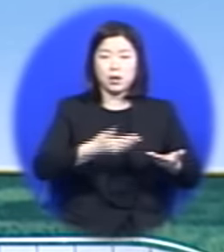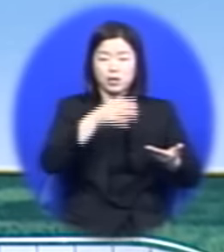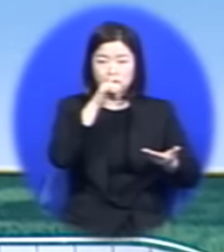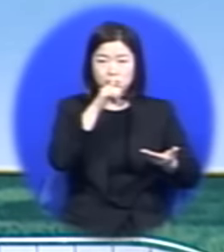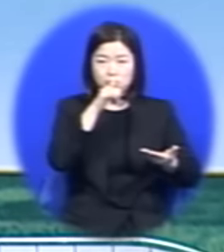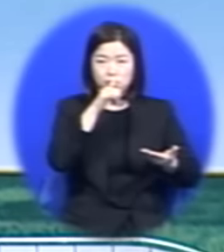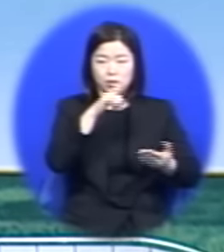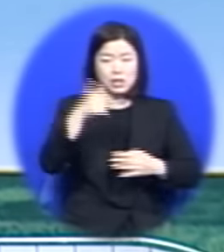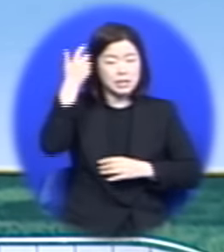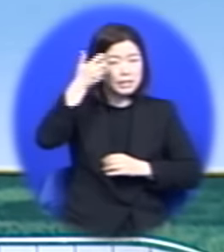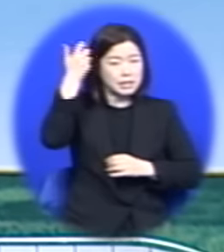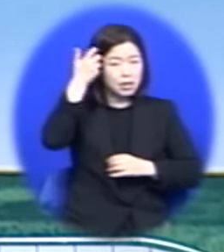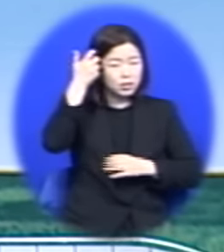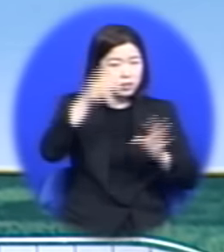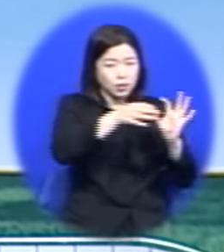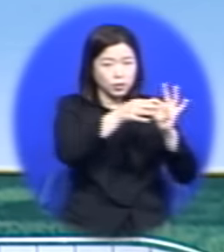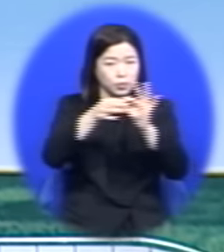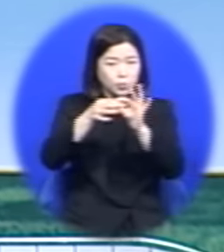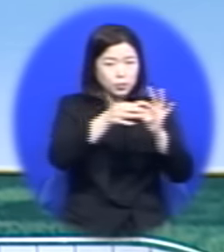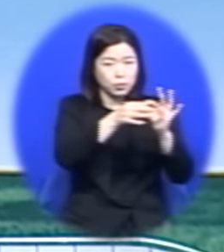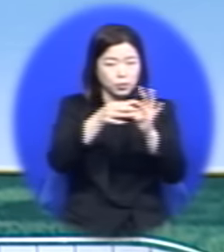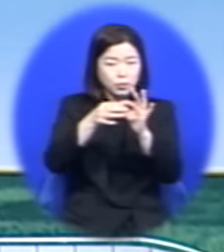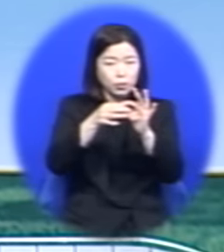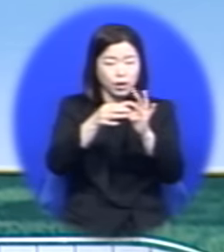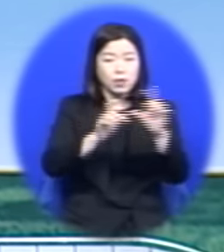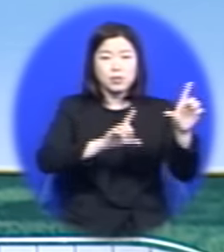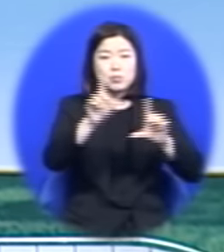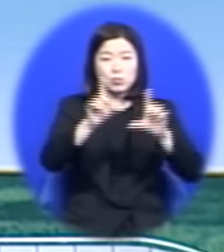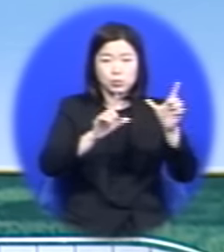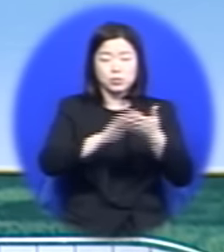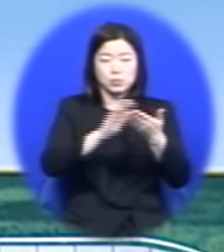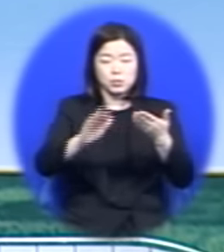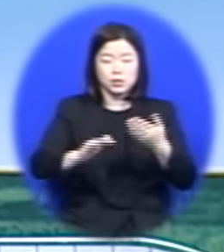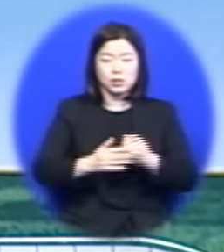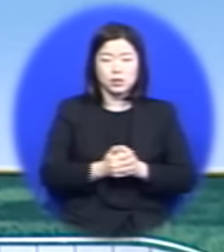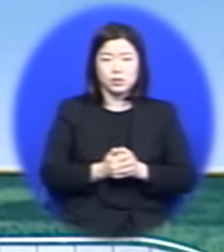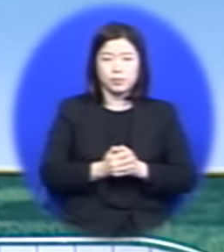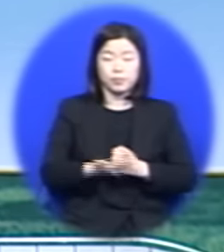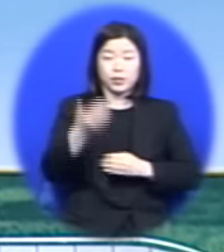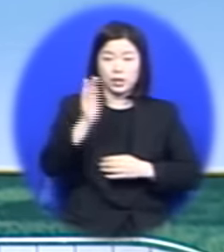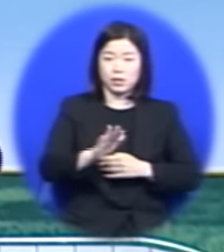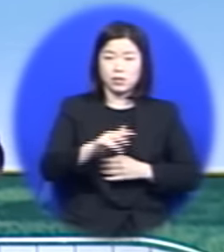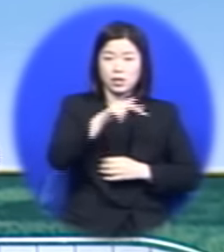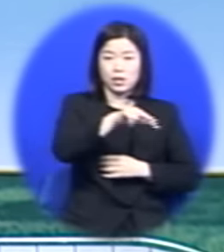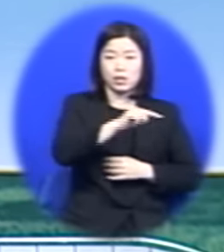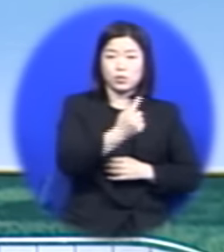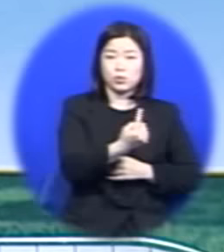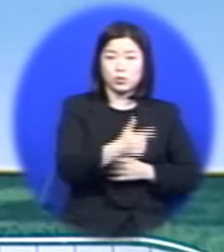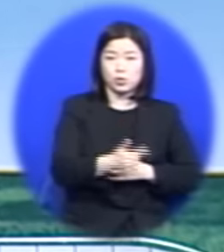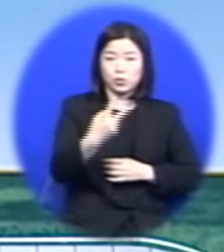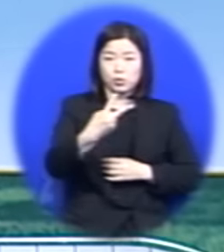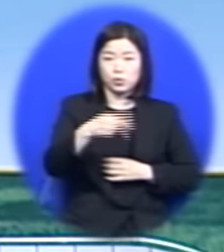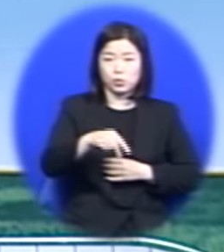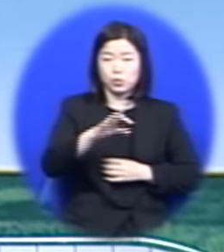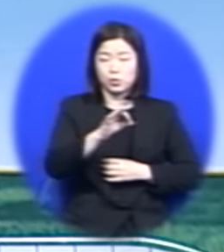영적인 맥락이 통하는 그런 노선인 거죠. 그런데